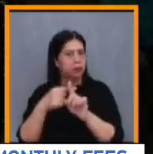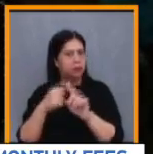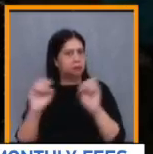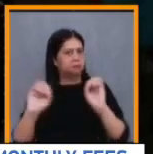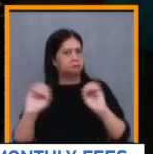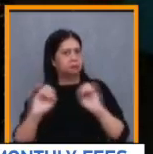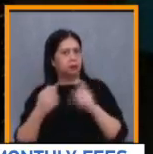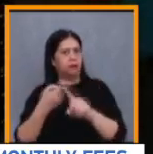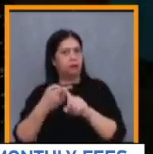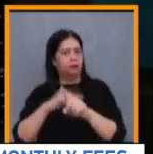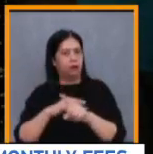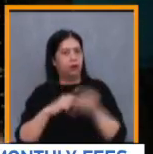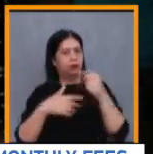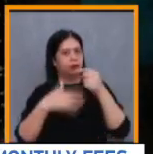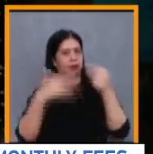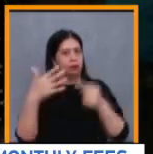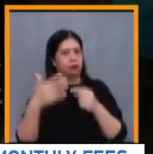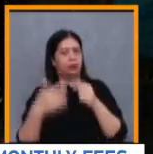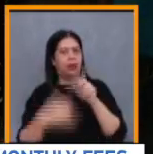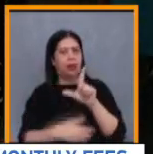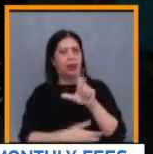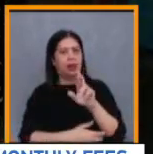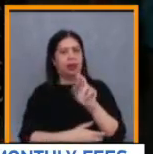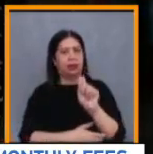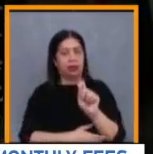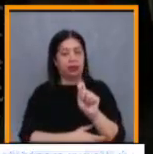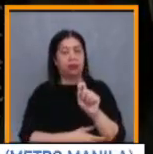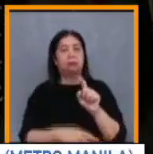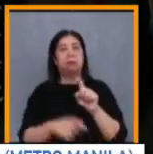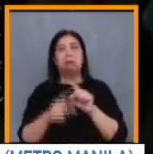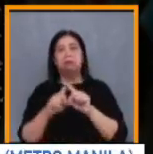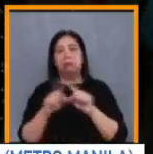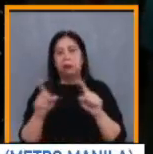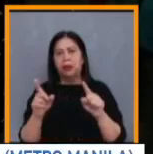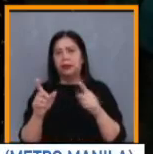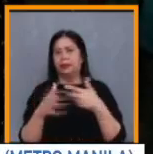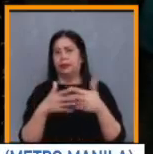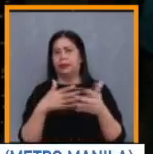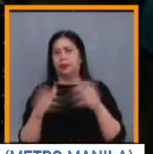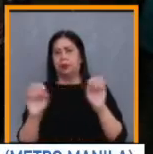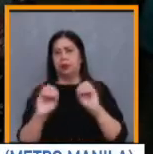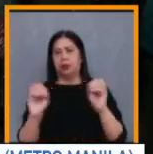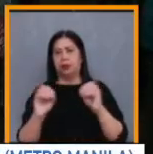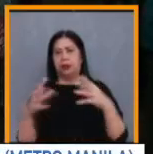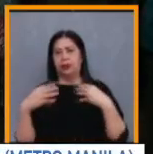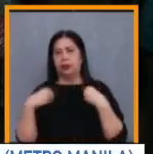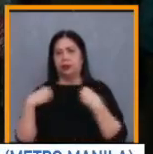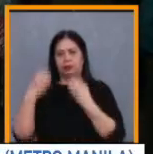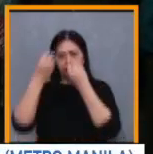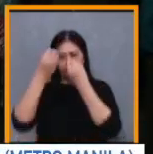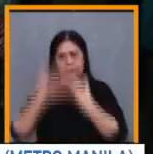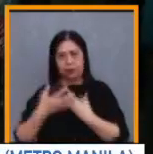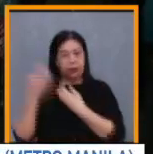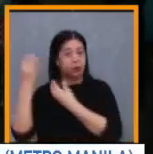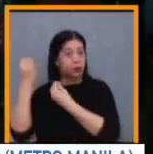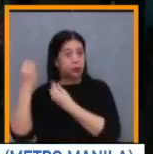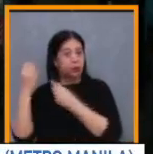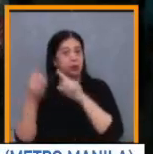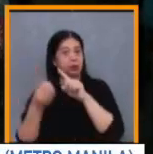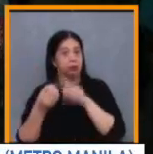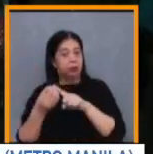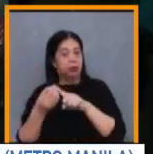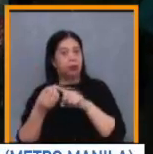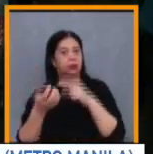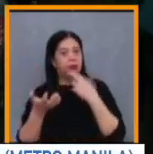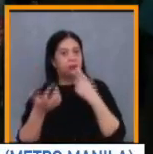mga LRT personnel. Pero syempre, kahit na wala pa tayong natatanggap na impormasyon kaugnay sa reported na positive case,